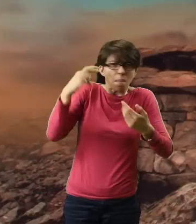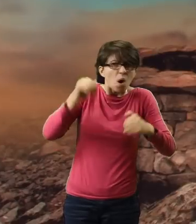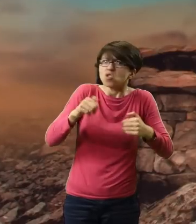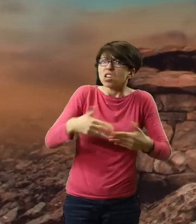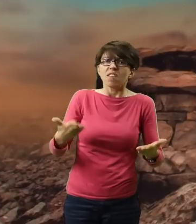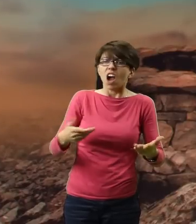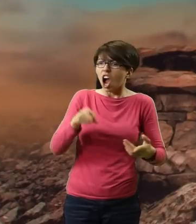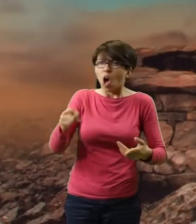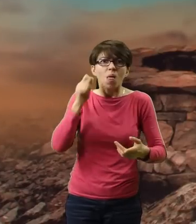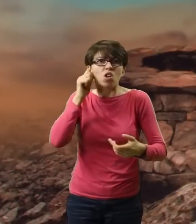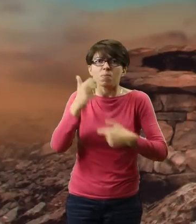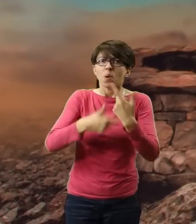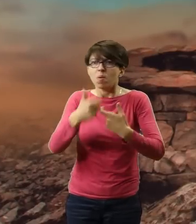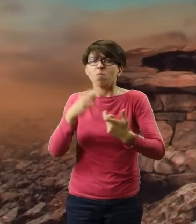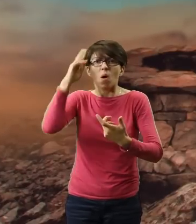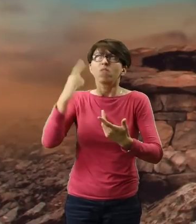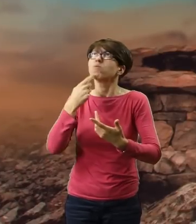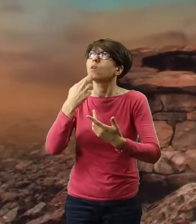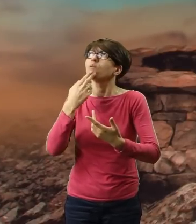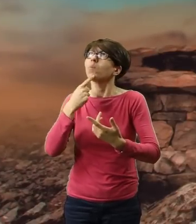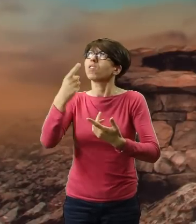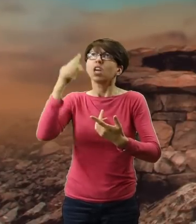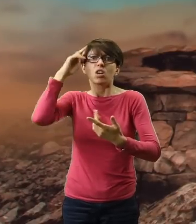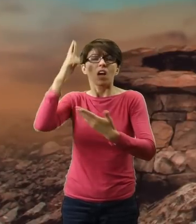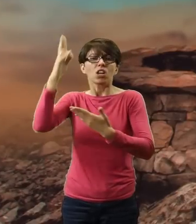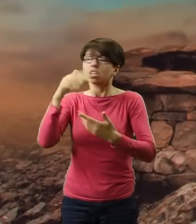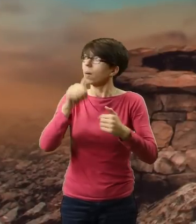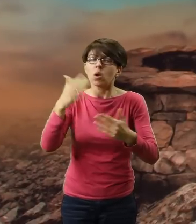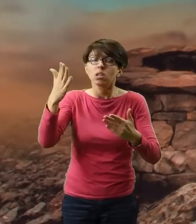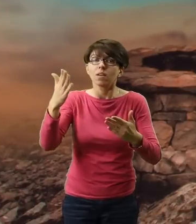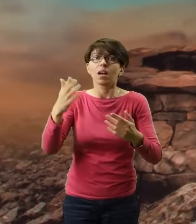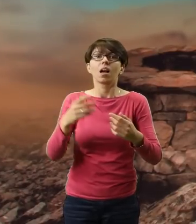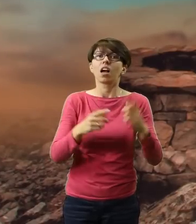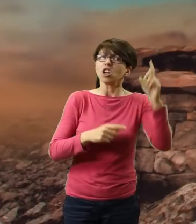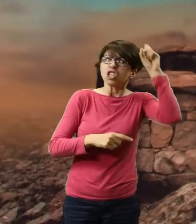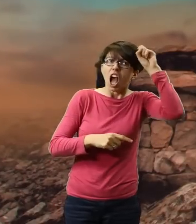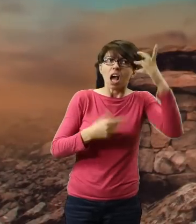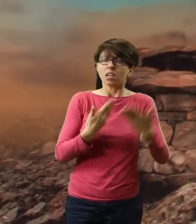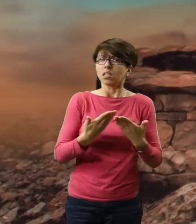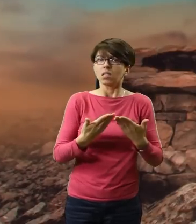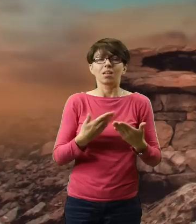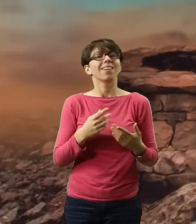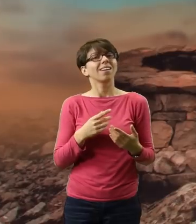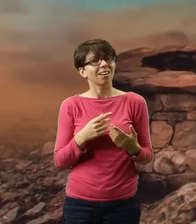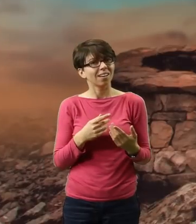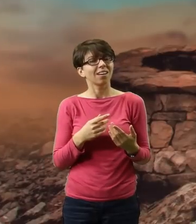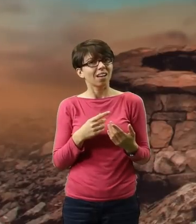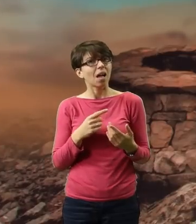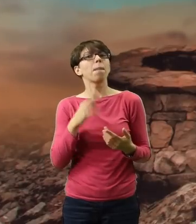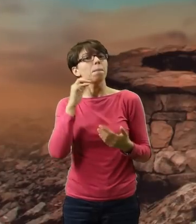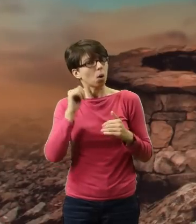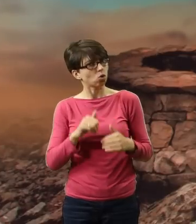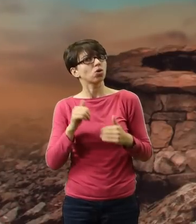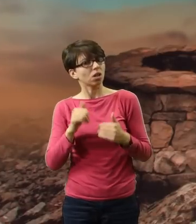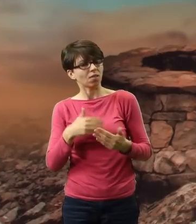mó niemożliwe że ona to zrobiła że wyznała na nowo wiarę a jednak możliwe i dzięki temu musiał